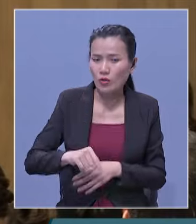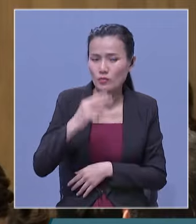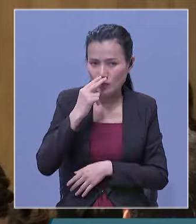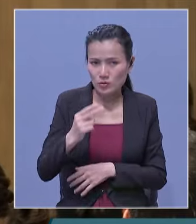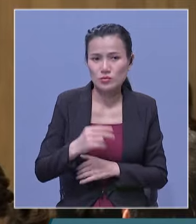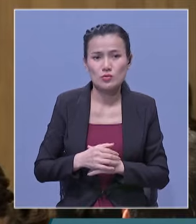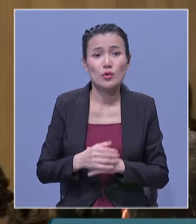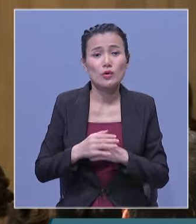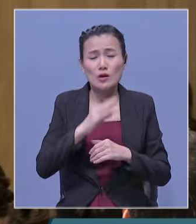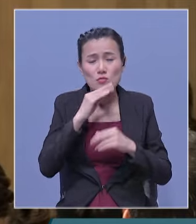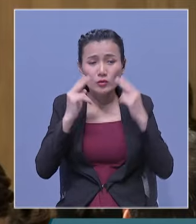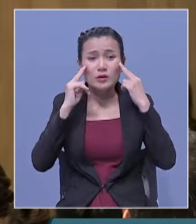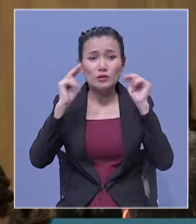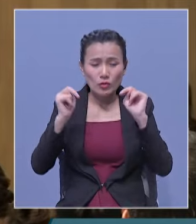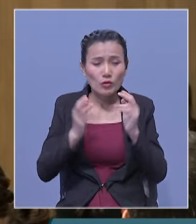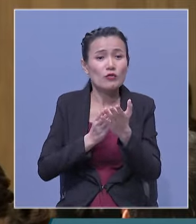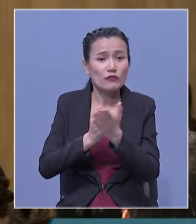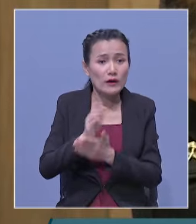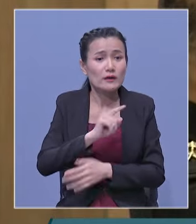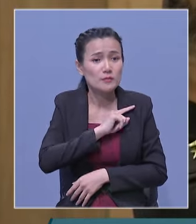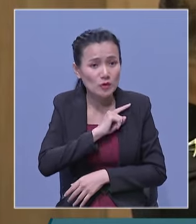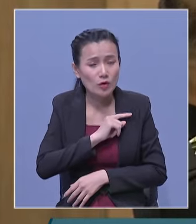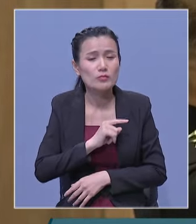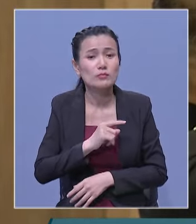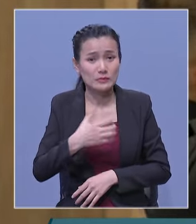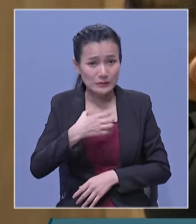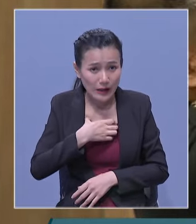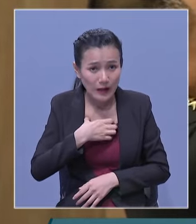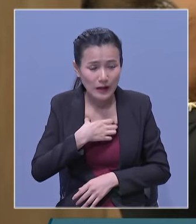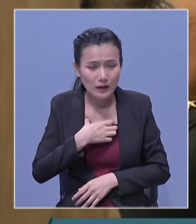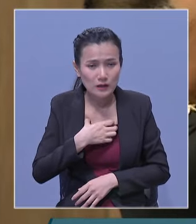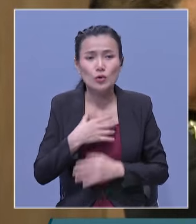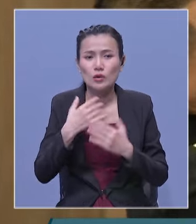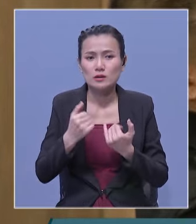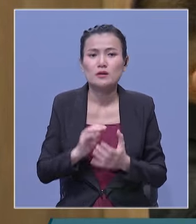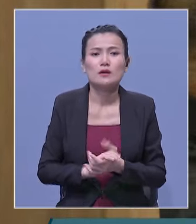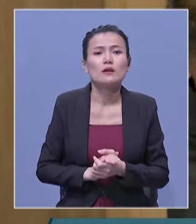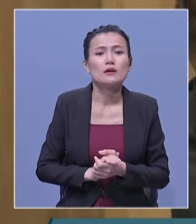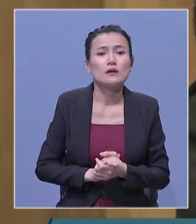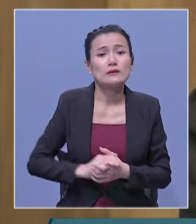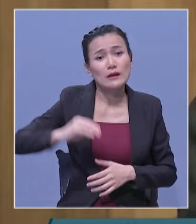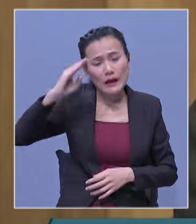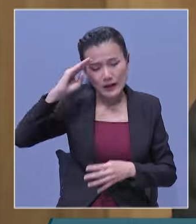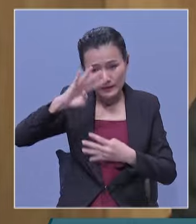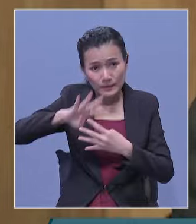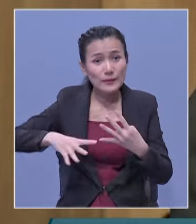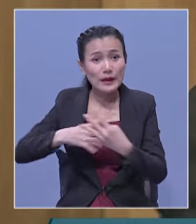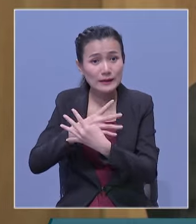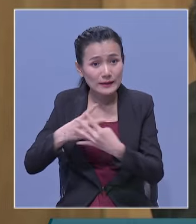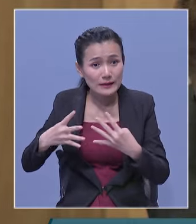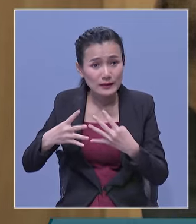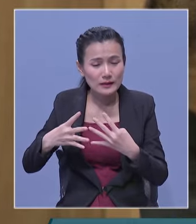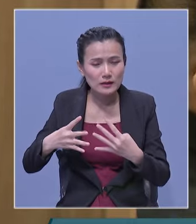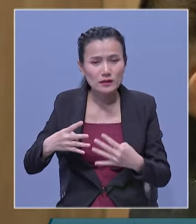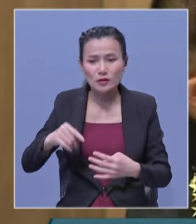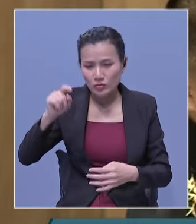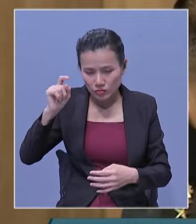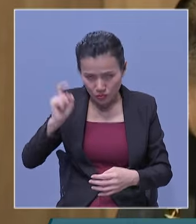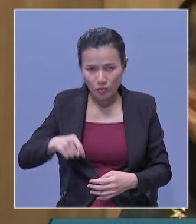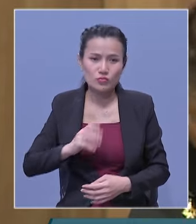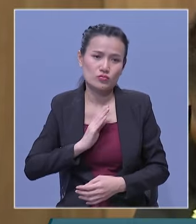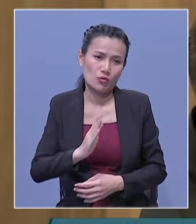กรัฐมนตรีหรือว่าหน่วยงานที่เกี่ยวข้องต้องการพร้อมมองว่าการตัดสินของกรมแผนที่ทหารต้องพูดความจริงทั้งหมดเอารายละเอียดมาคุยกัน